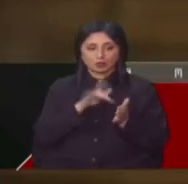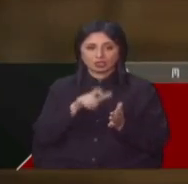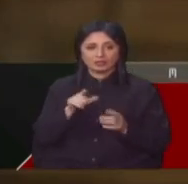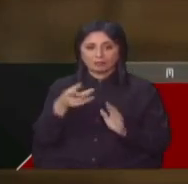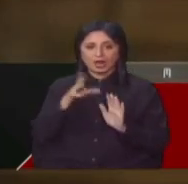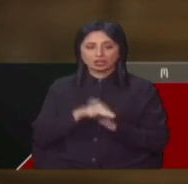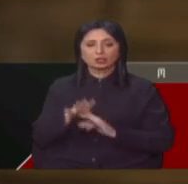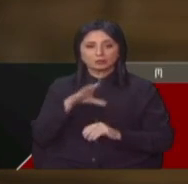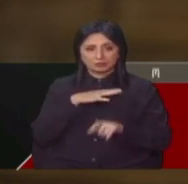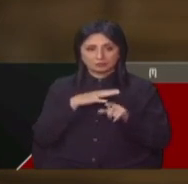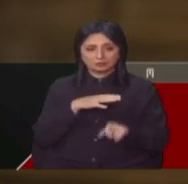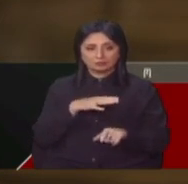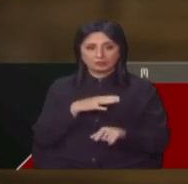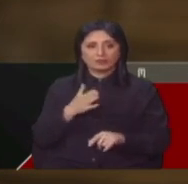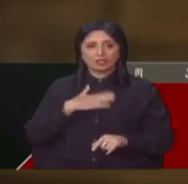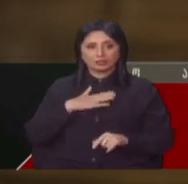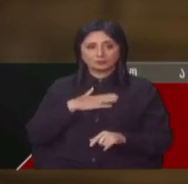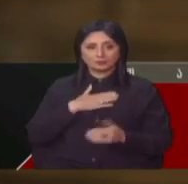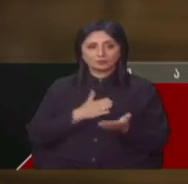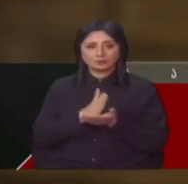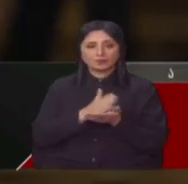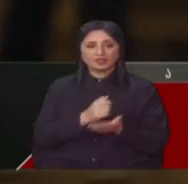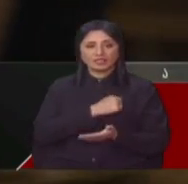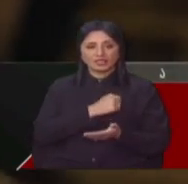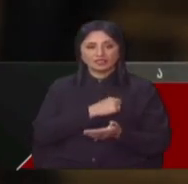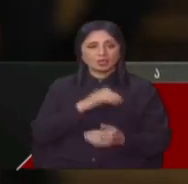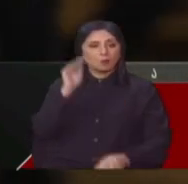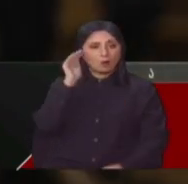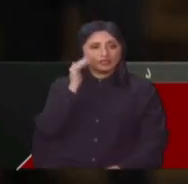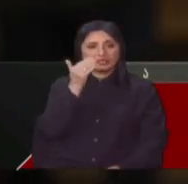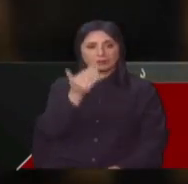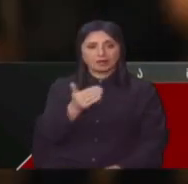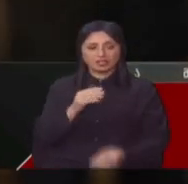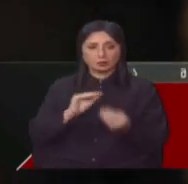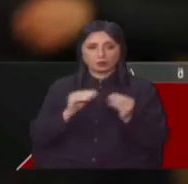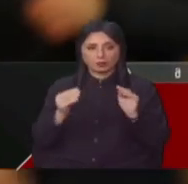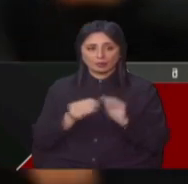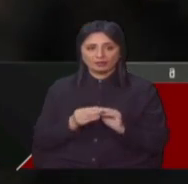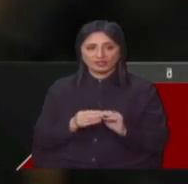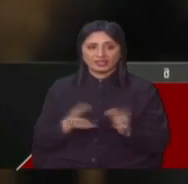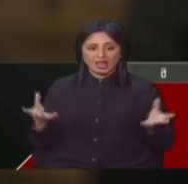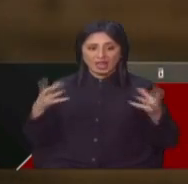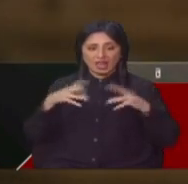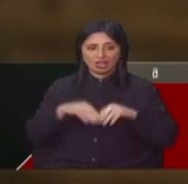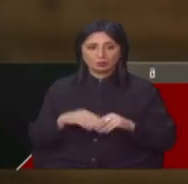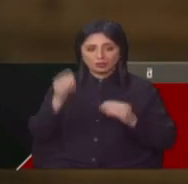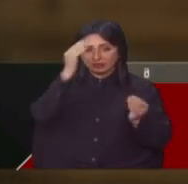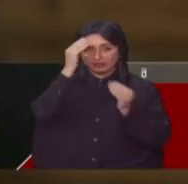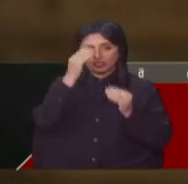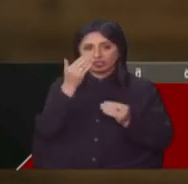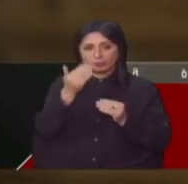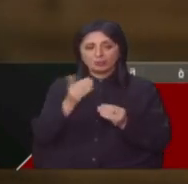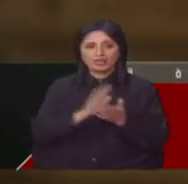Mačori, Simpopevodne. Ჩვენი ვეტერანებიც მოვისმინეთ მათი პრობლემები და ერთობლივად ვიმსჯელებთ